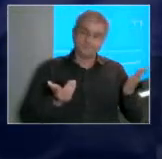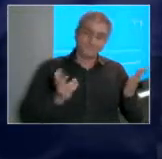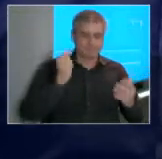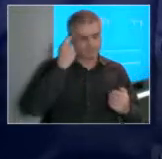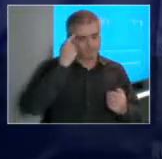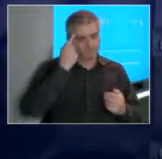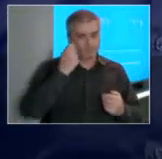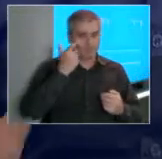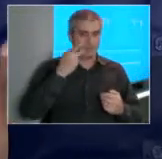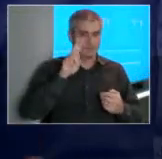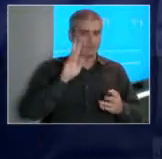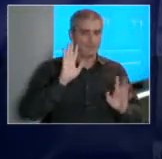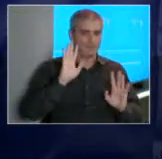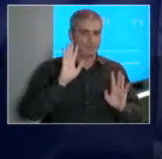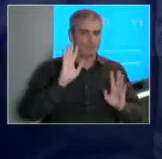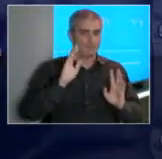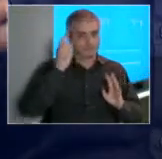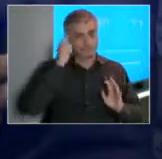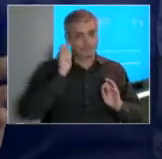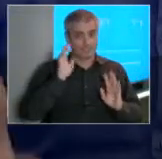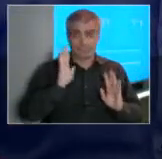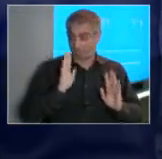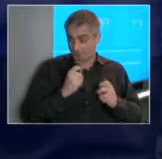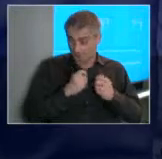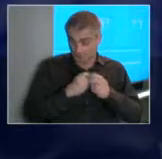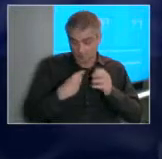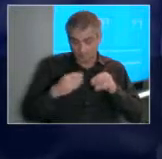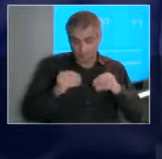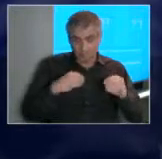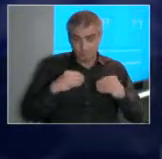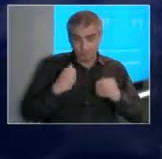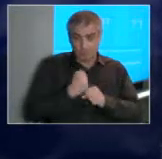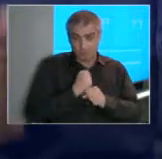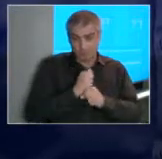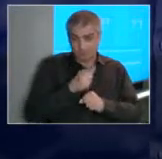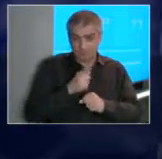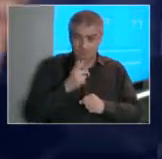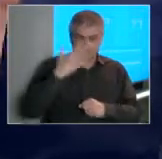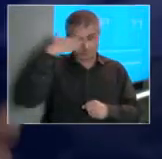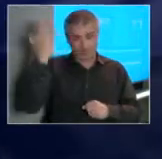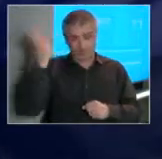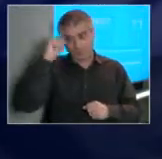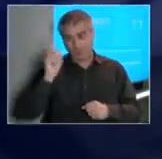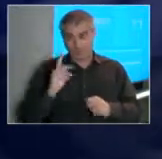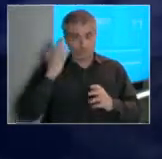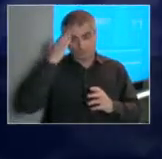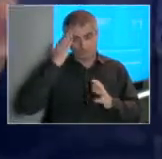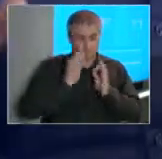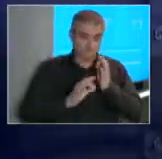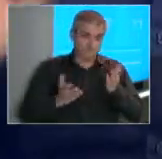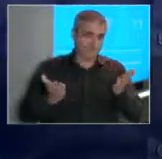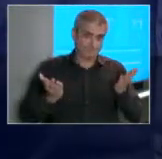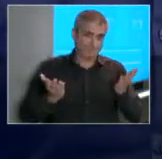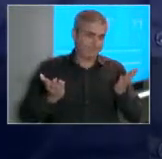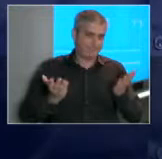קצת לחשוב על זה יותר טיפה יותר שכל. אבל לגבי הגמישות התעסוקתית הזאת של טאלנט, שאני לא יודע, לא בקיא בפרטיה,